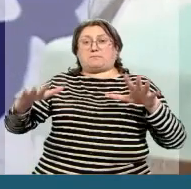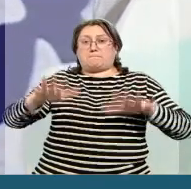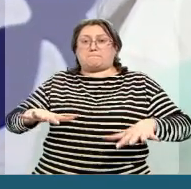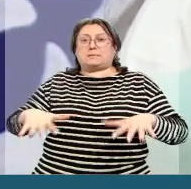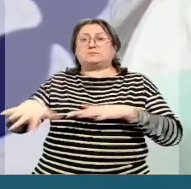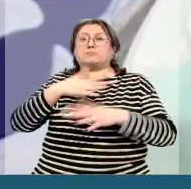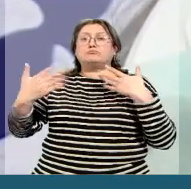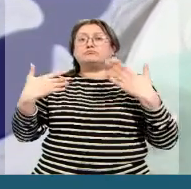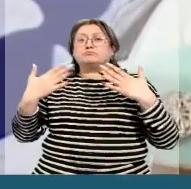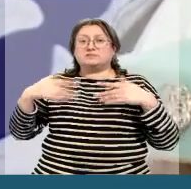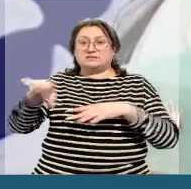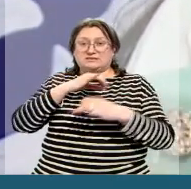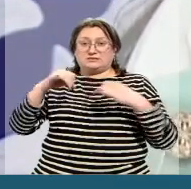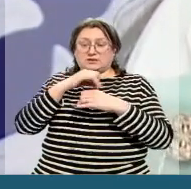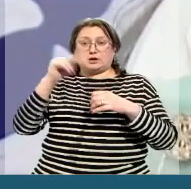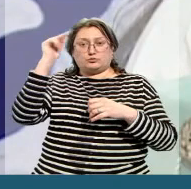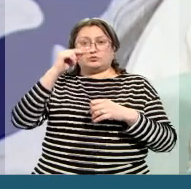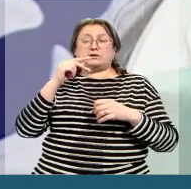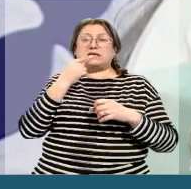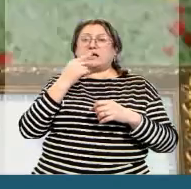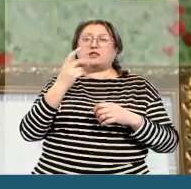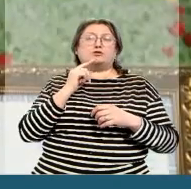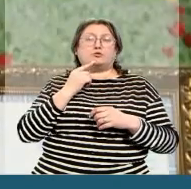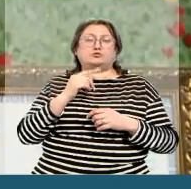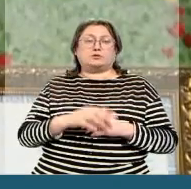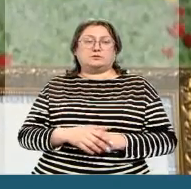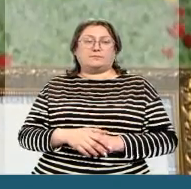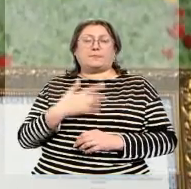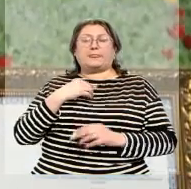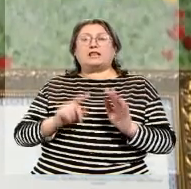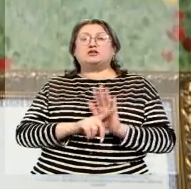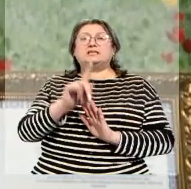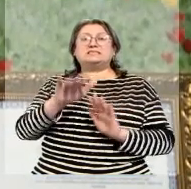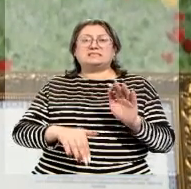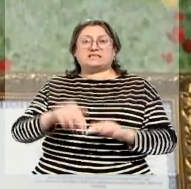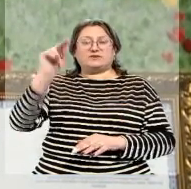которой находится девушка, изучать язык несложно. Я начала с детства